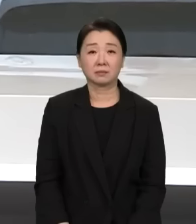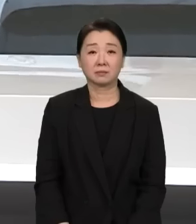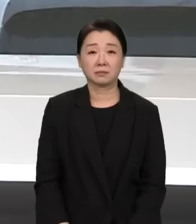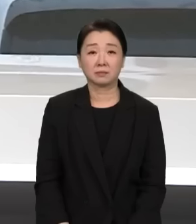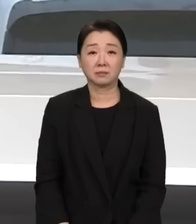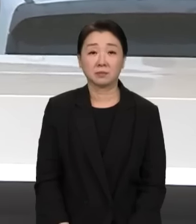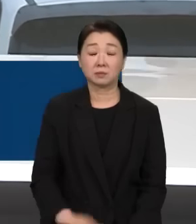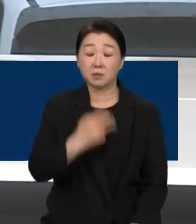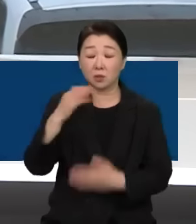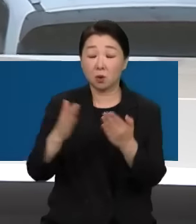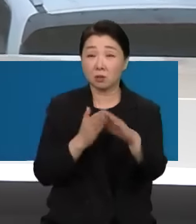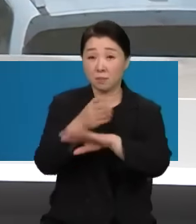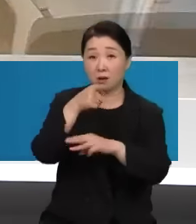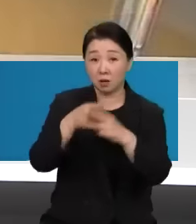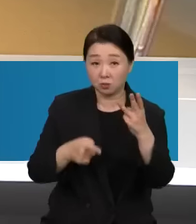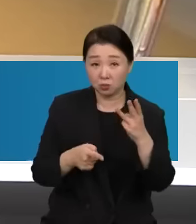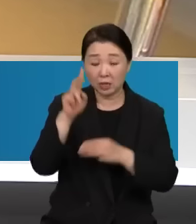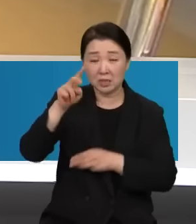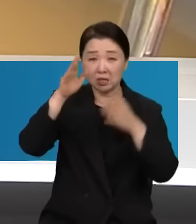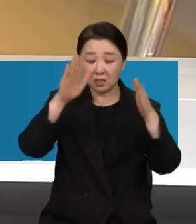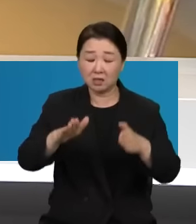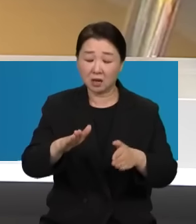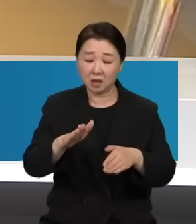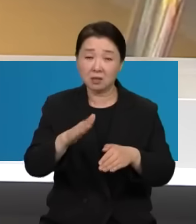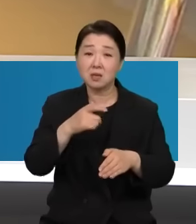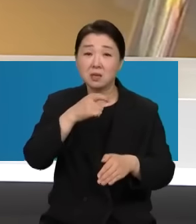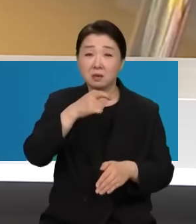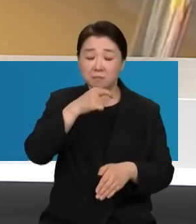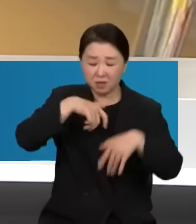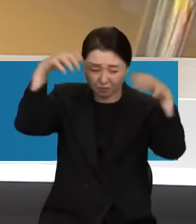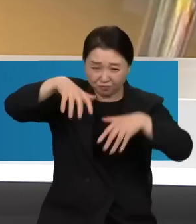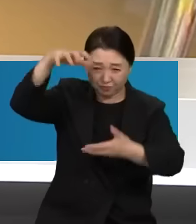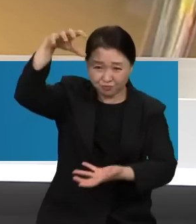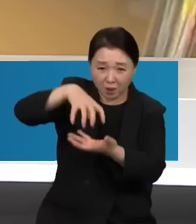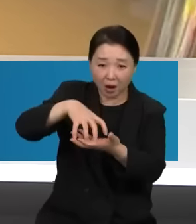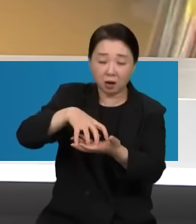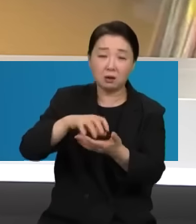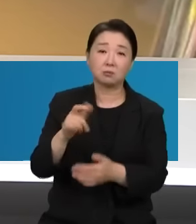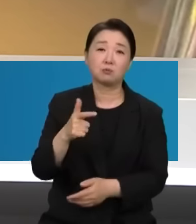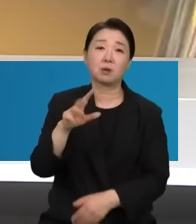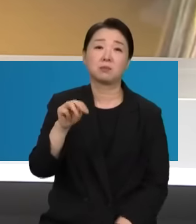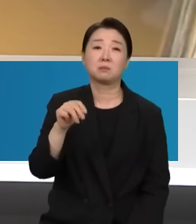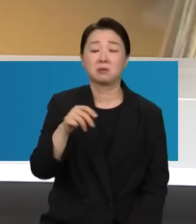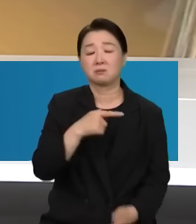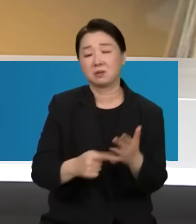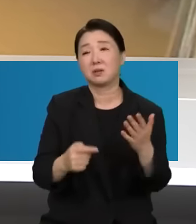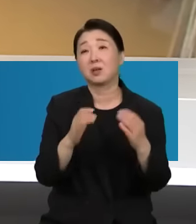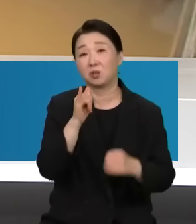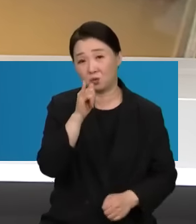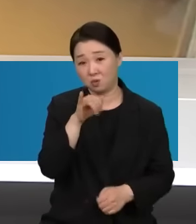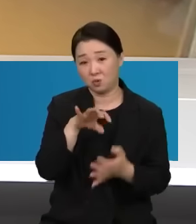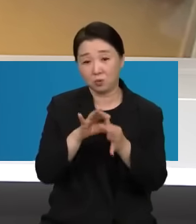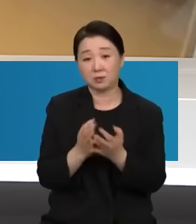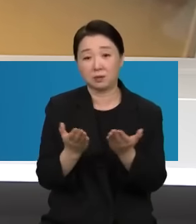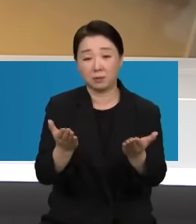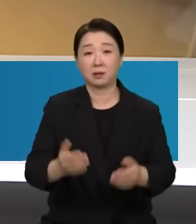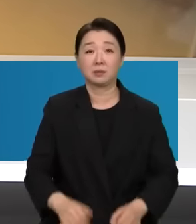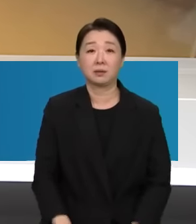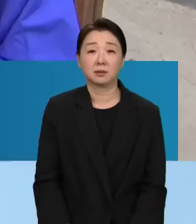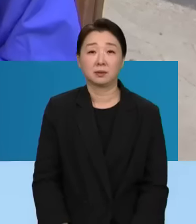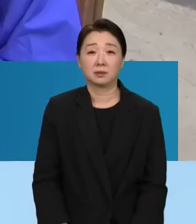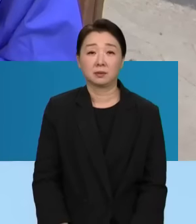이번엔 경기 파주입니다. 이틀간 600mm의 비가 퍼부으면서 피해가 속출했는데 바로 현장으로 가보겠습니다. 자,